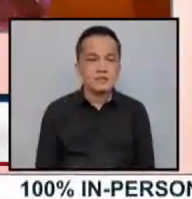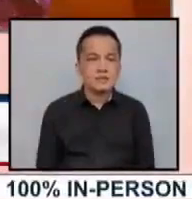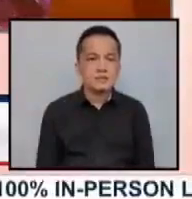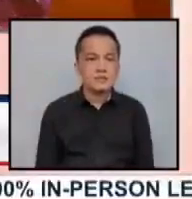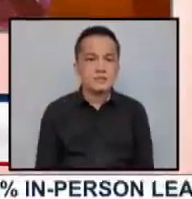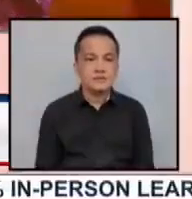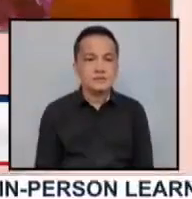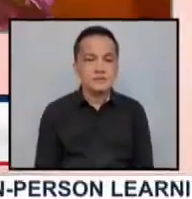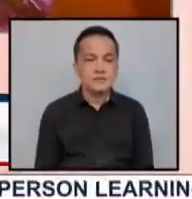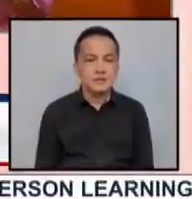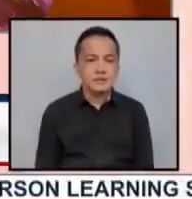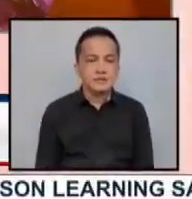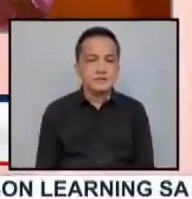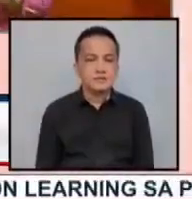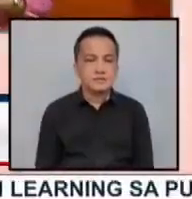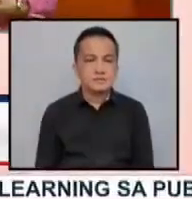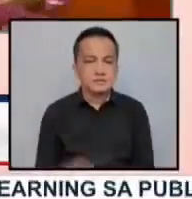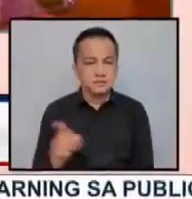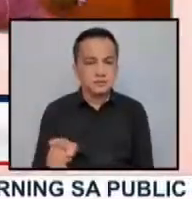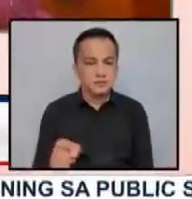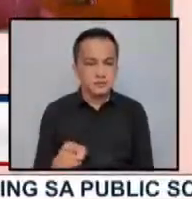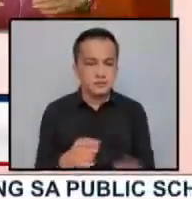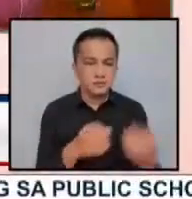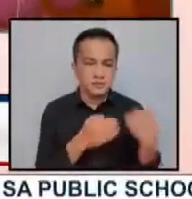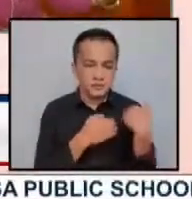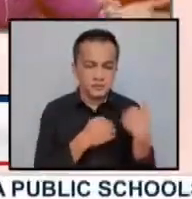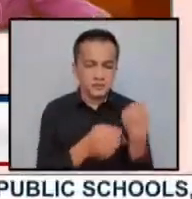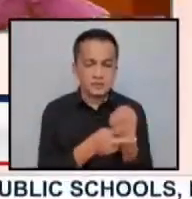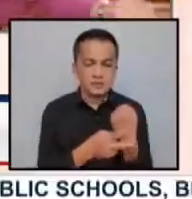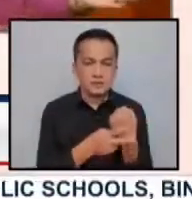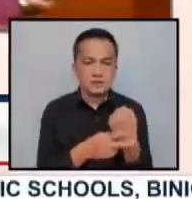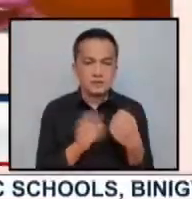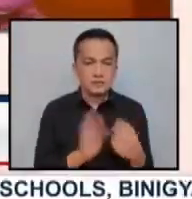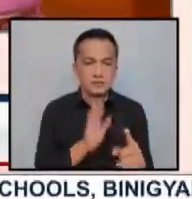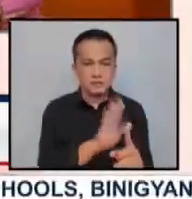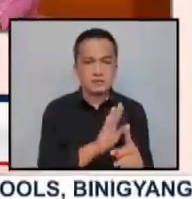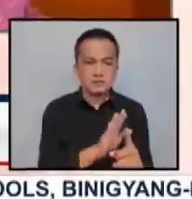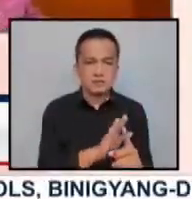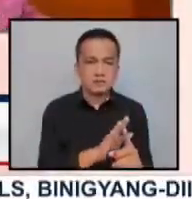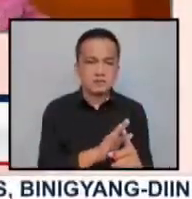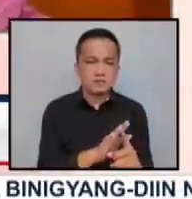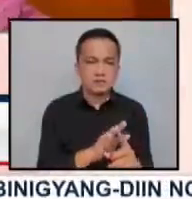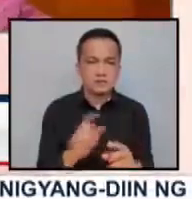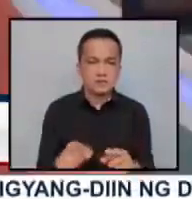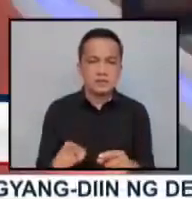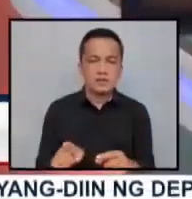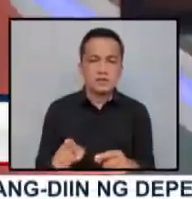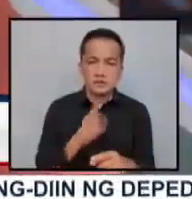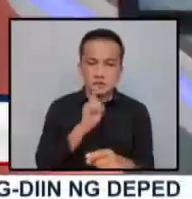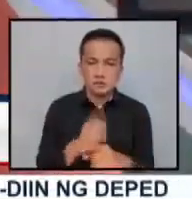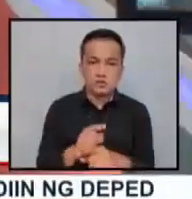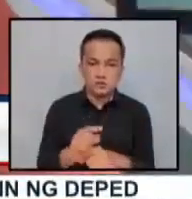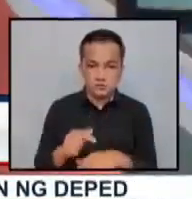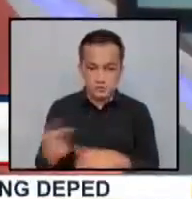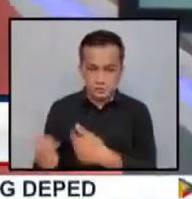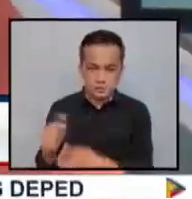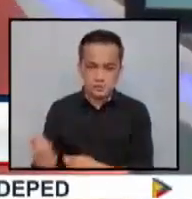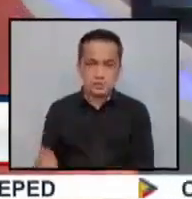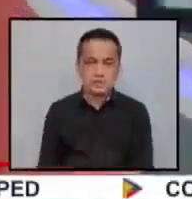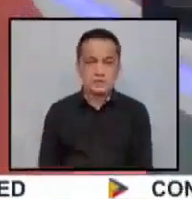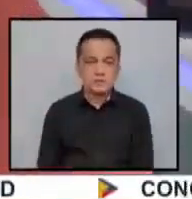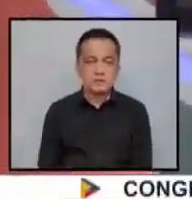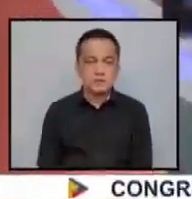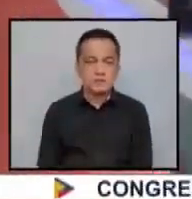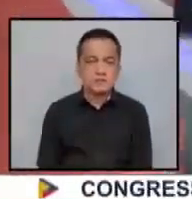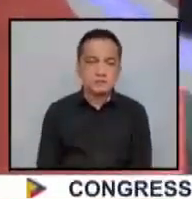yun ay nakaatang o naka-reserve para dun sa kanyang mga compulsory heirs. Alright. Attorney, maraming salamat. Muli mga ka-RSP,